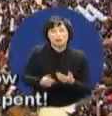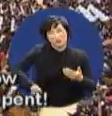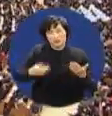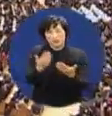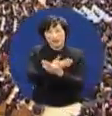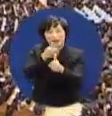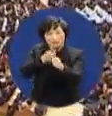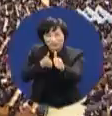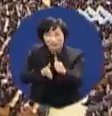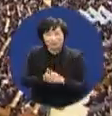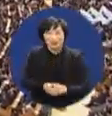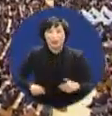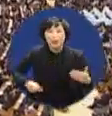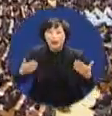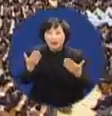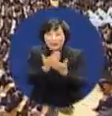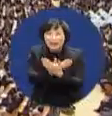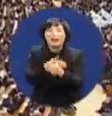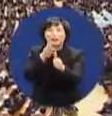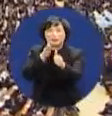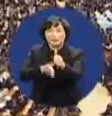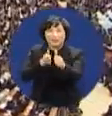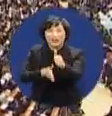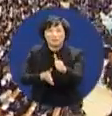회개하라. 회개하라.